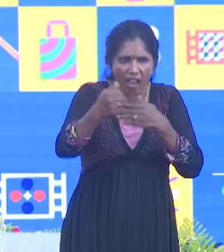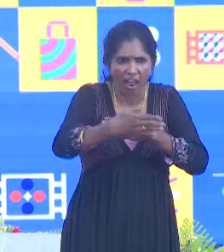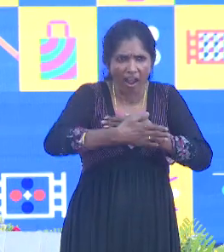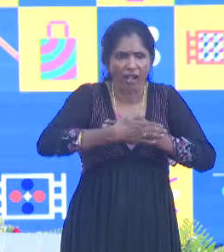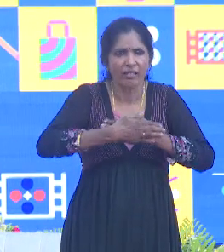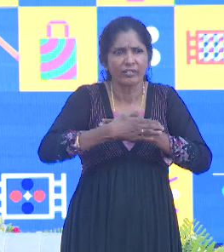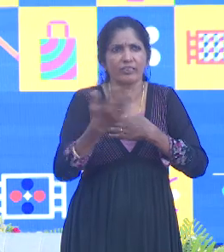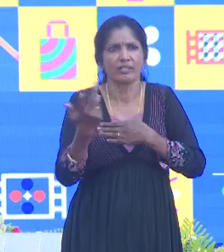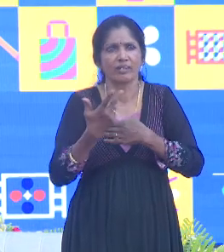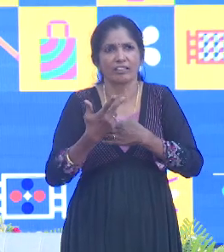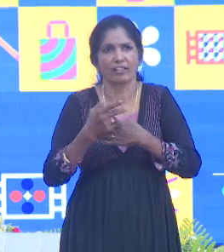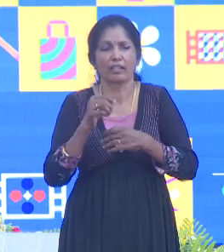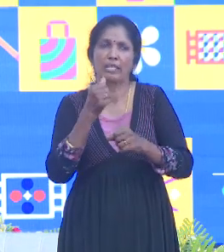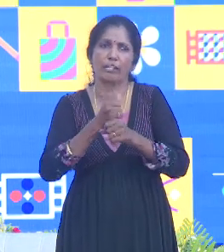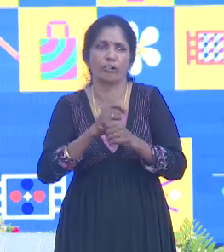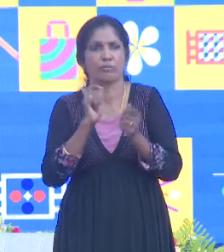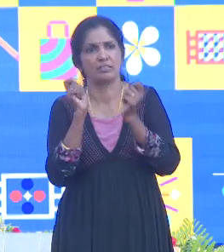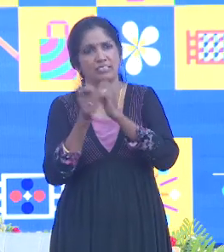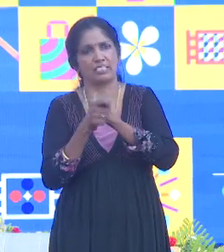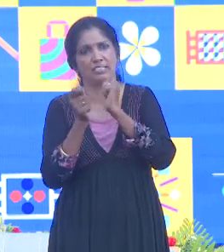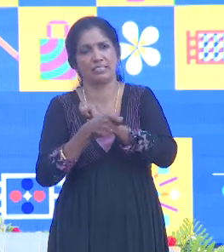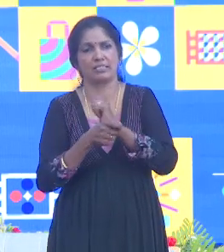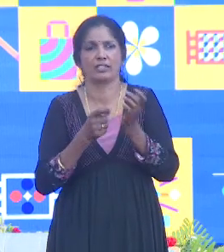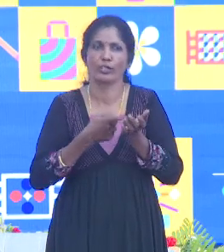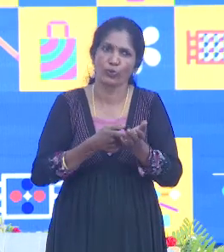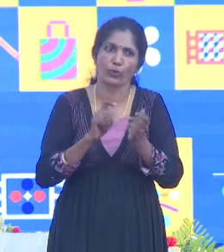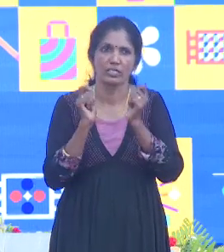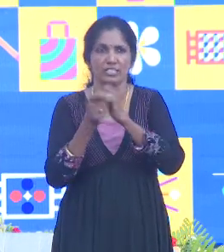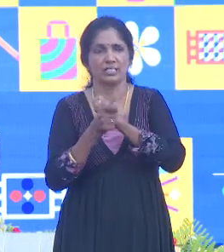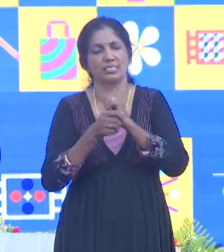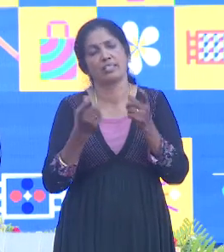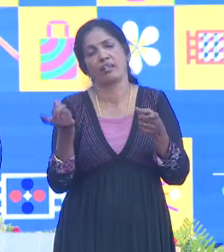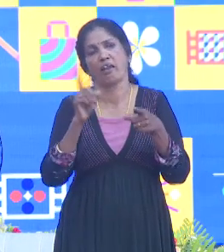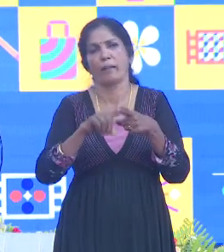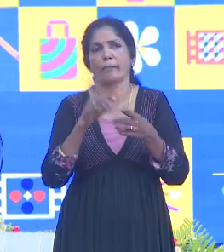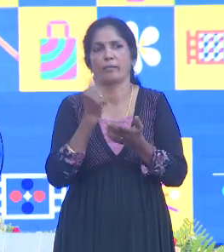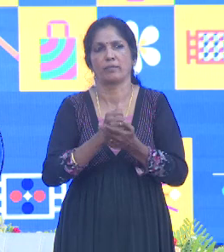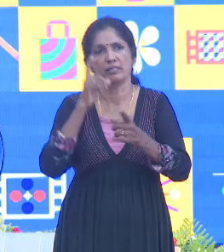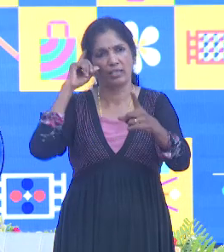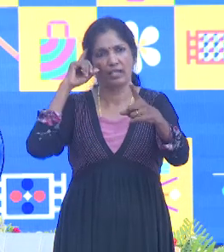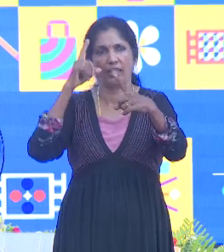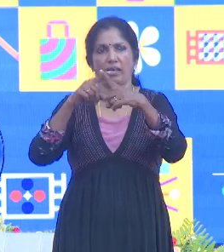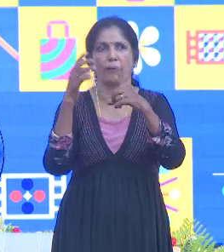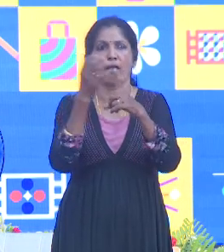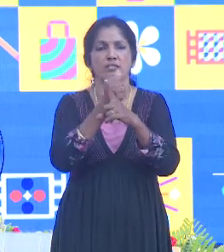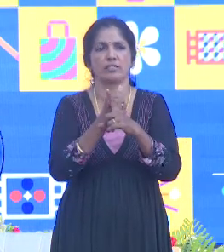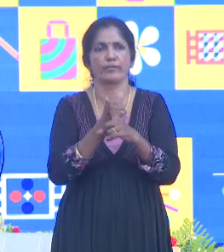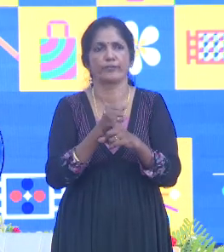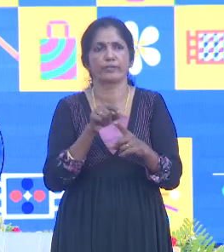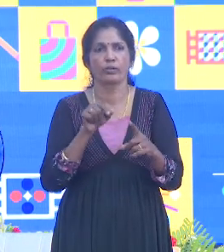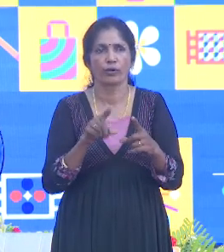അതിലൊരു വലിയ മാറ്റം നമ്മുടെ ഗവൺമെൻറ് ഈ ഭൂപരിഷ്കരണ നടപടിയിൽ കൂടി നമുക്ക് കൊണ്ടുവരാൻ കഴിഞ്ഞു. ഒന്ന്, ഈ കേരളത്തിലെ